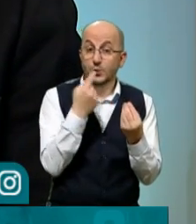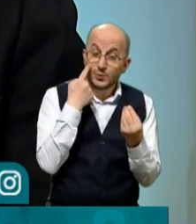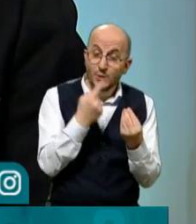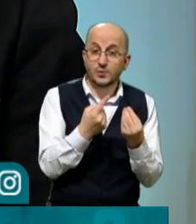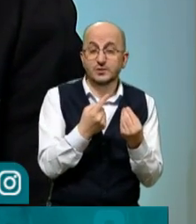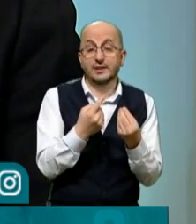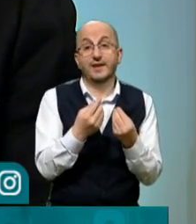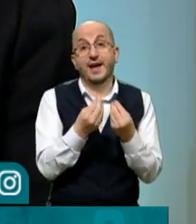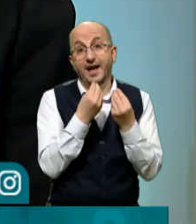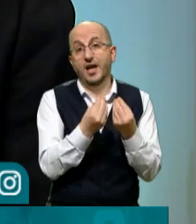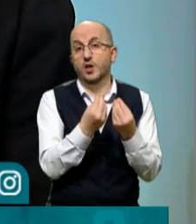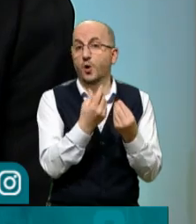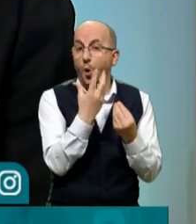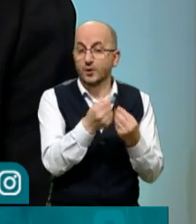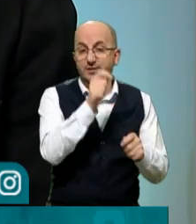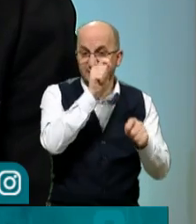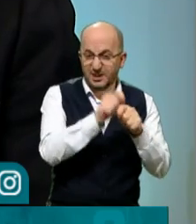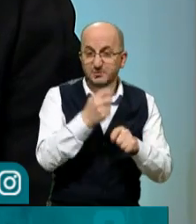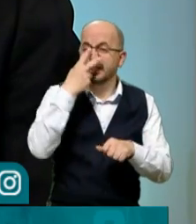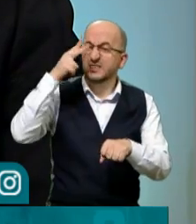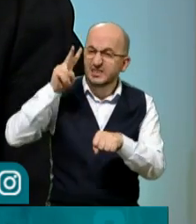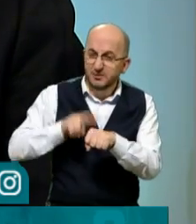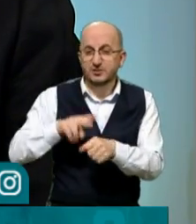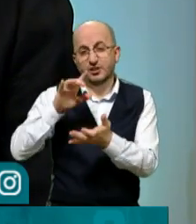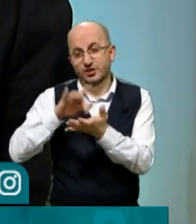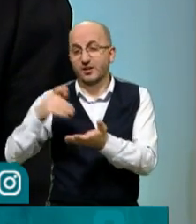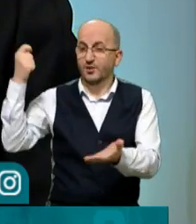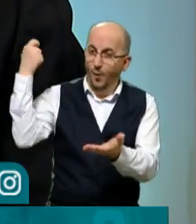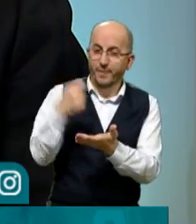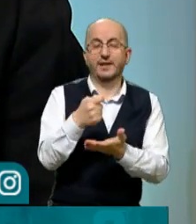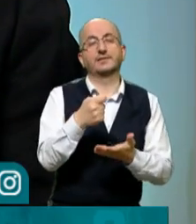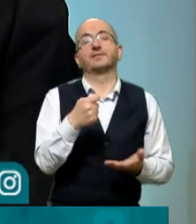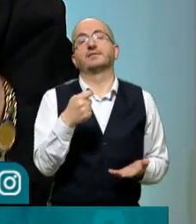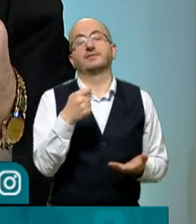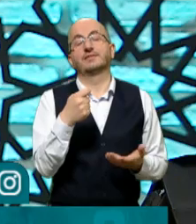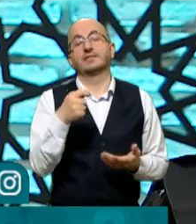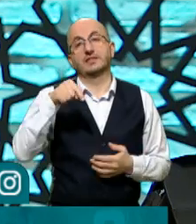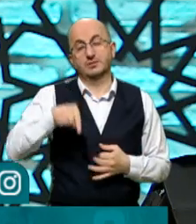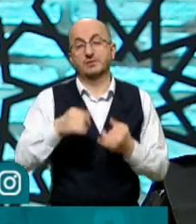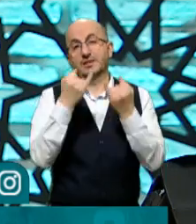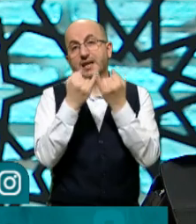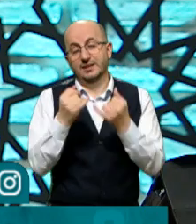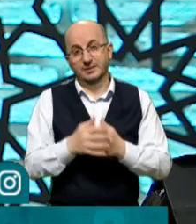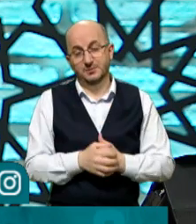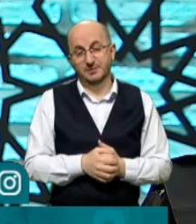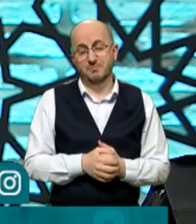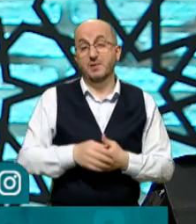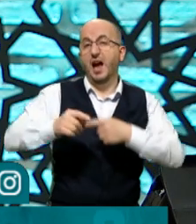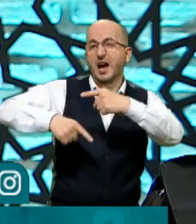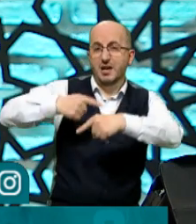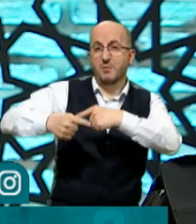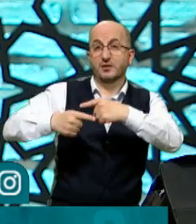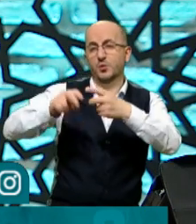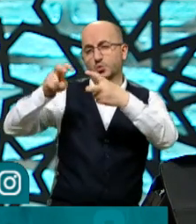o zaman hayırlı olanı yapsın ve yemeğinin de kefaretini versin. Şimdi kardeşimiz bir